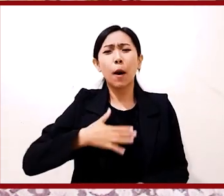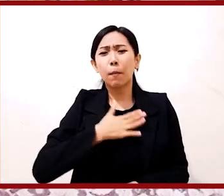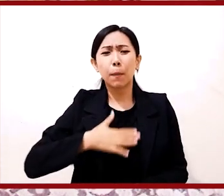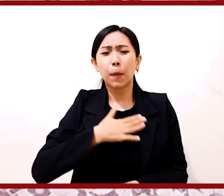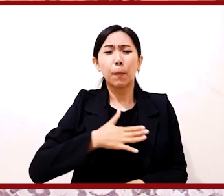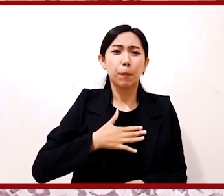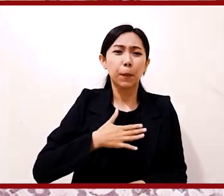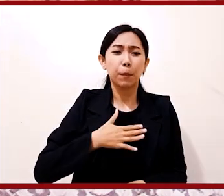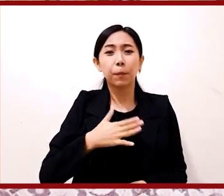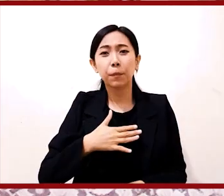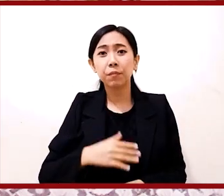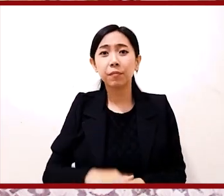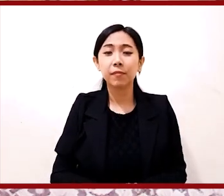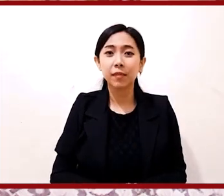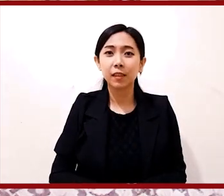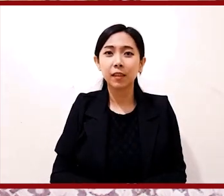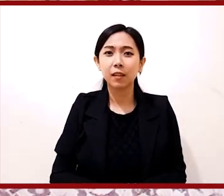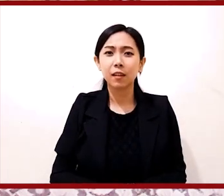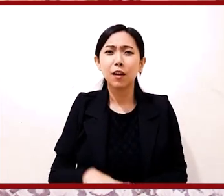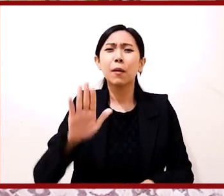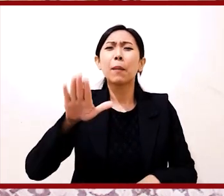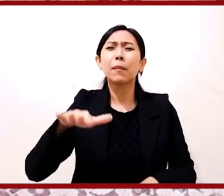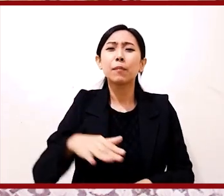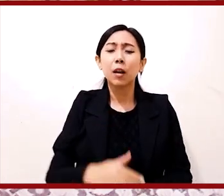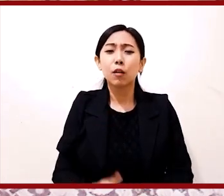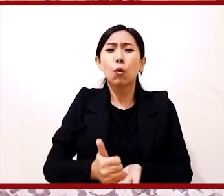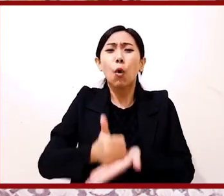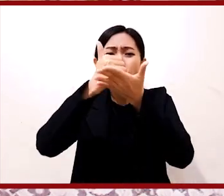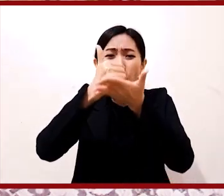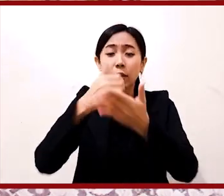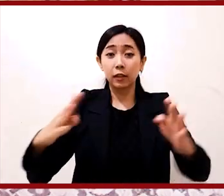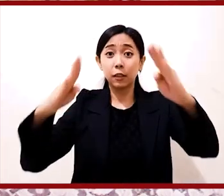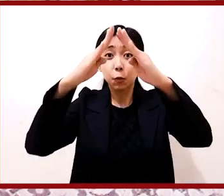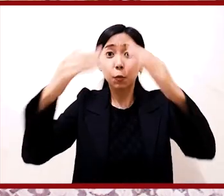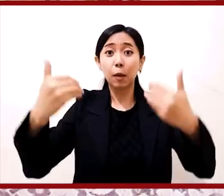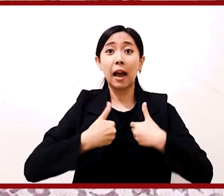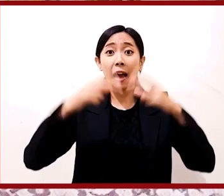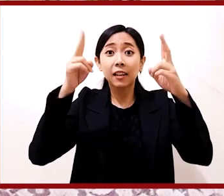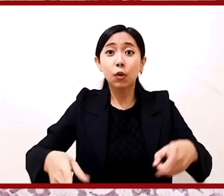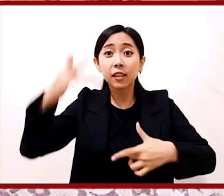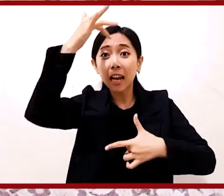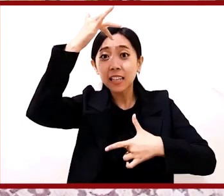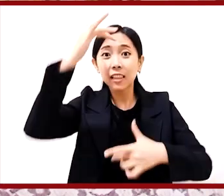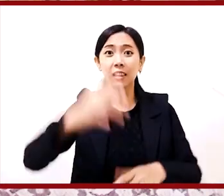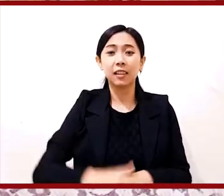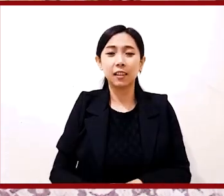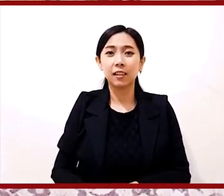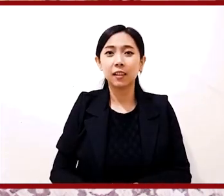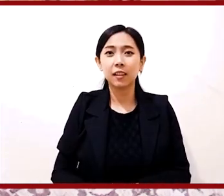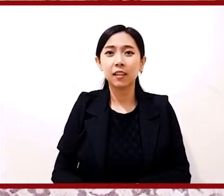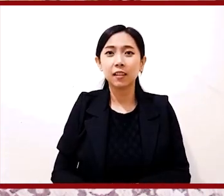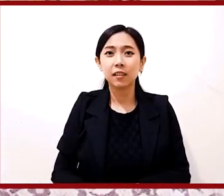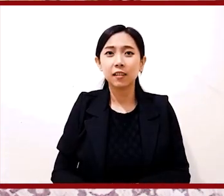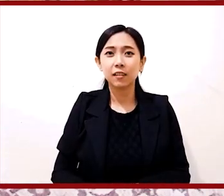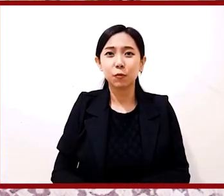Pendeta, aku pulang saja." "Eh enggak apa-apa anakku, ada apa?" "Anu Pak Pendeta, di rumahku ada yang sakit." Pak Pendeta yang rajin